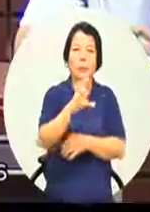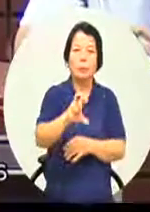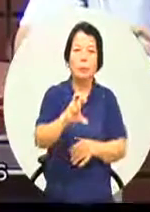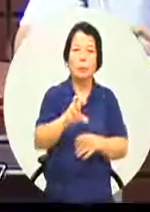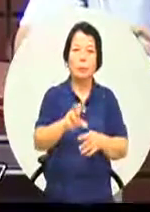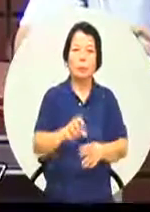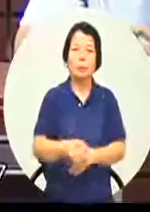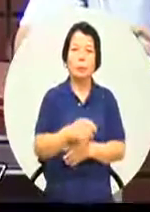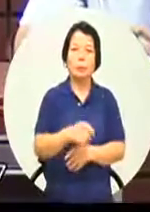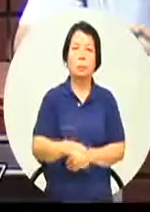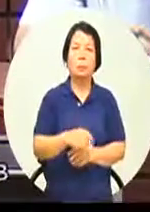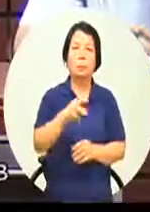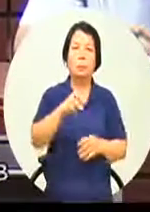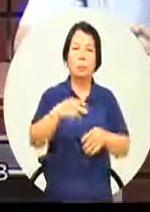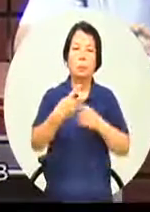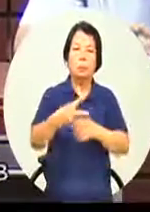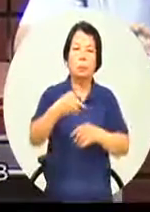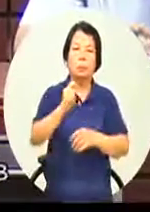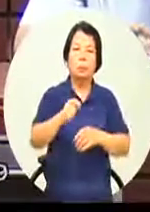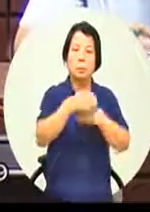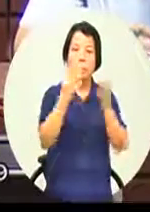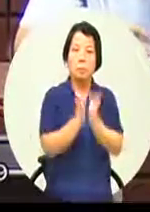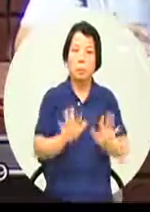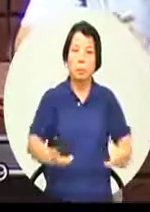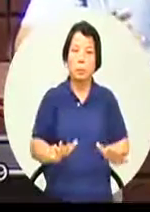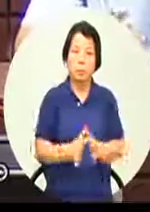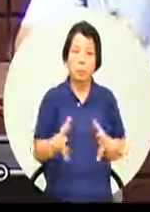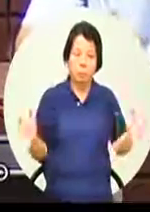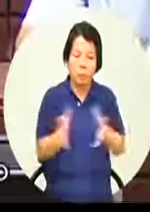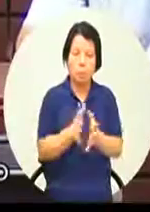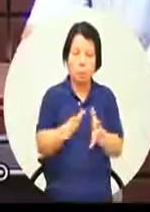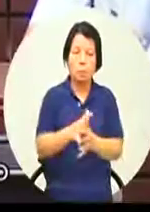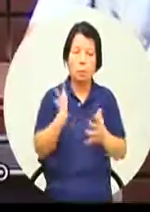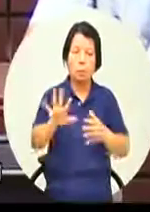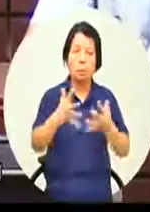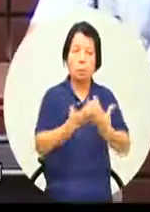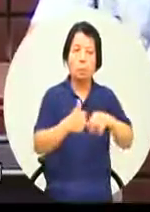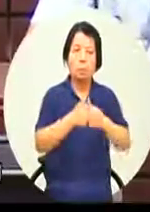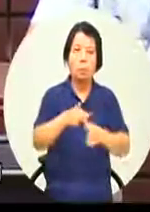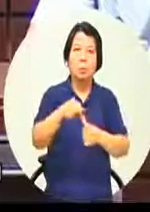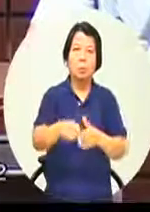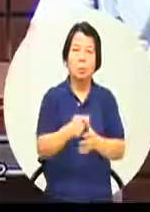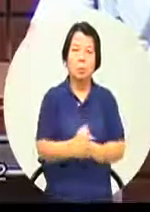为止我们有556公顷。我们现在所有的有机农业的认证